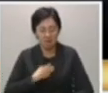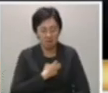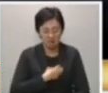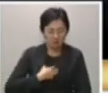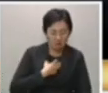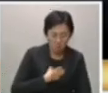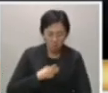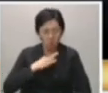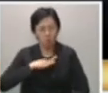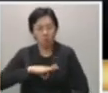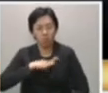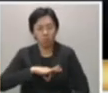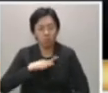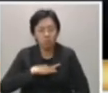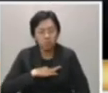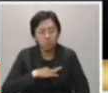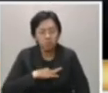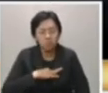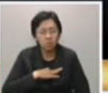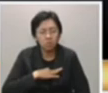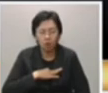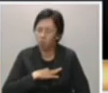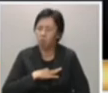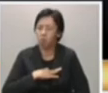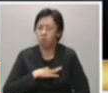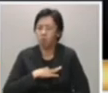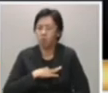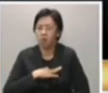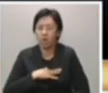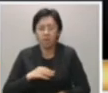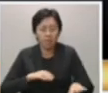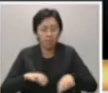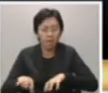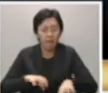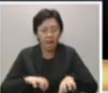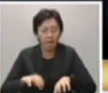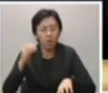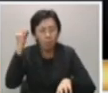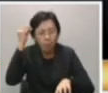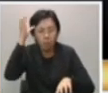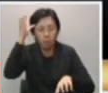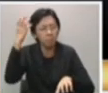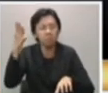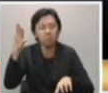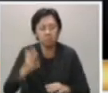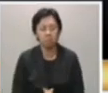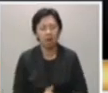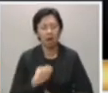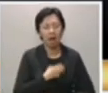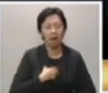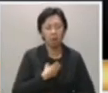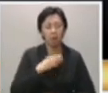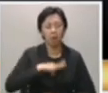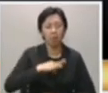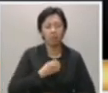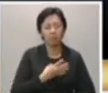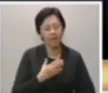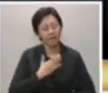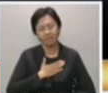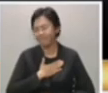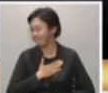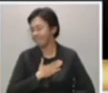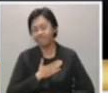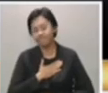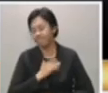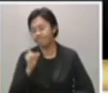ความรู้สึกแต่ไม่ได้บริหารบนพื้นฐานแห่งความรู้ดังนั้นผมไม่อาจจะไว้วางใจท่